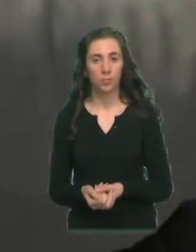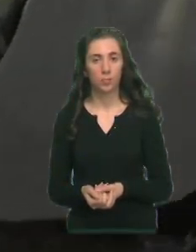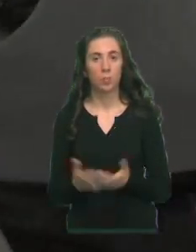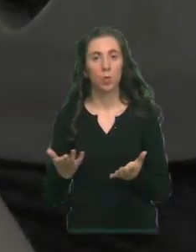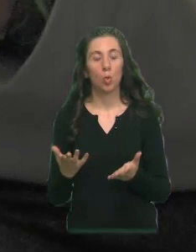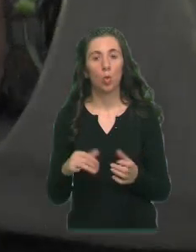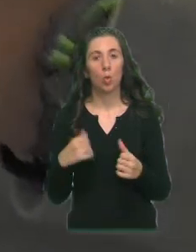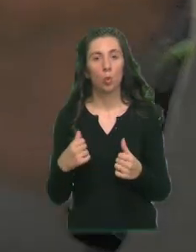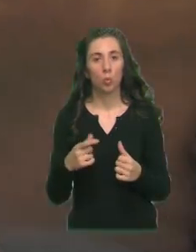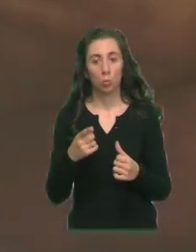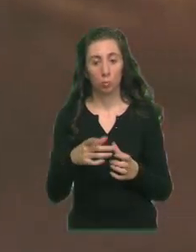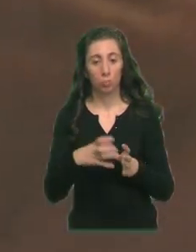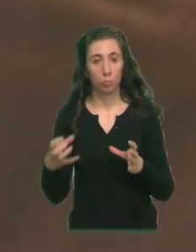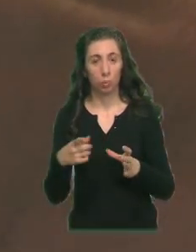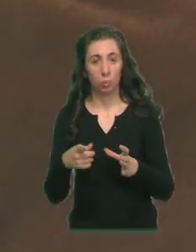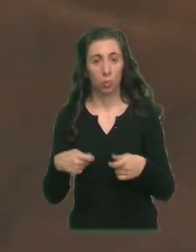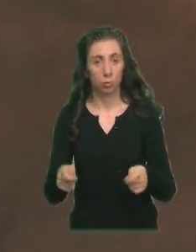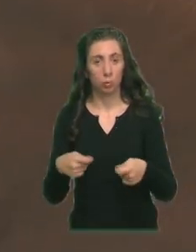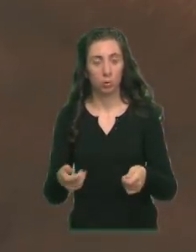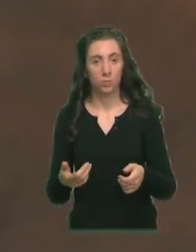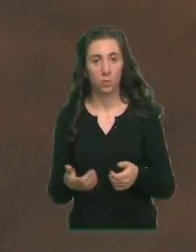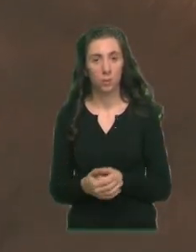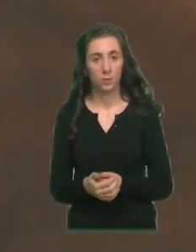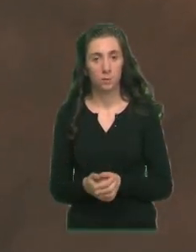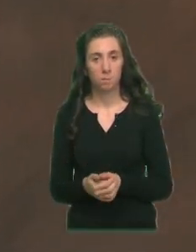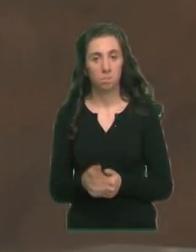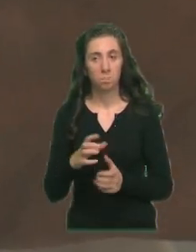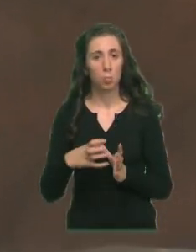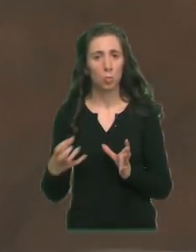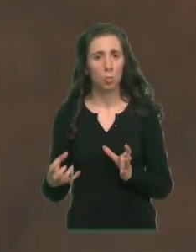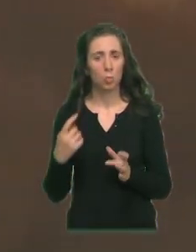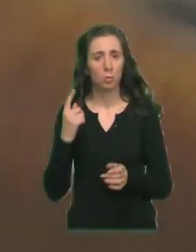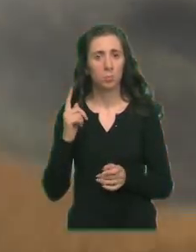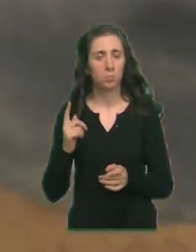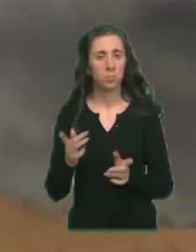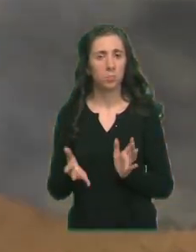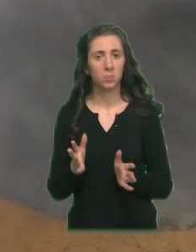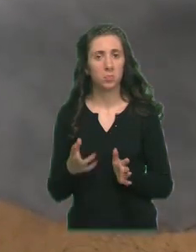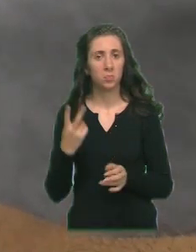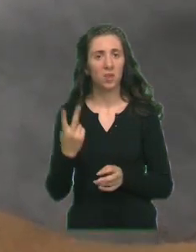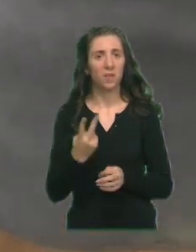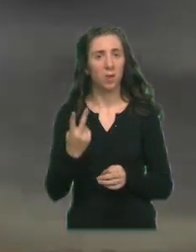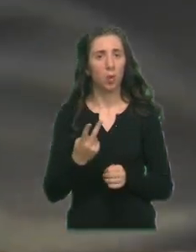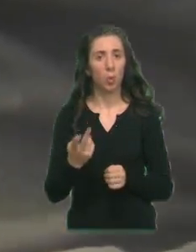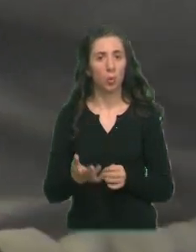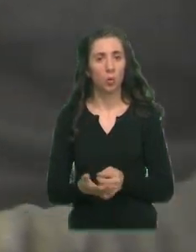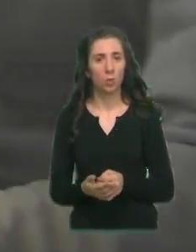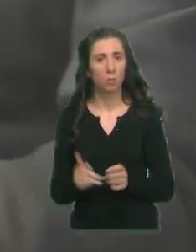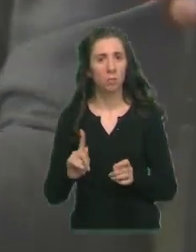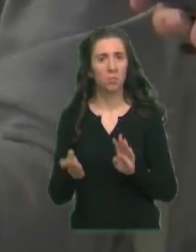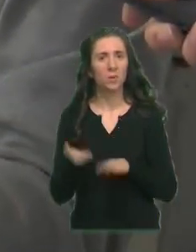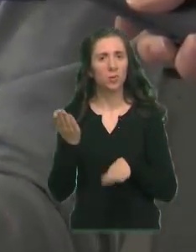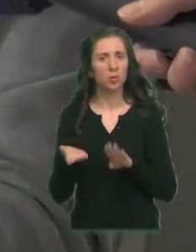I koliko dugo sad već šivate? A dugo već neko, koliko, ja mislim... Jel... 2 godine nekako,